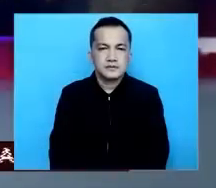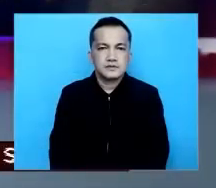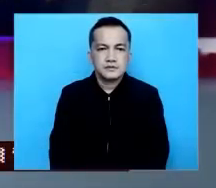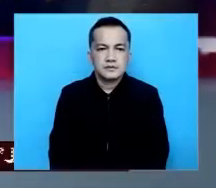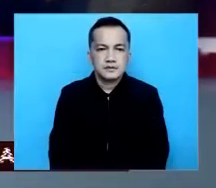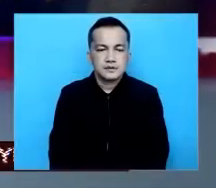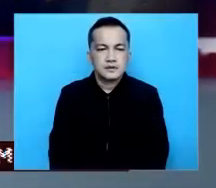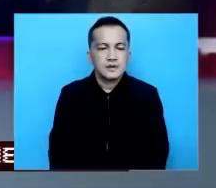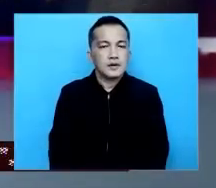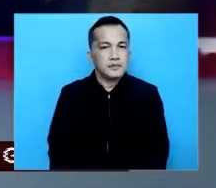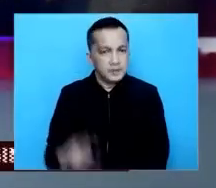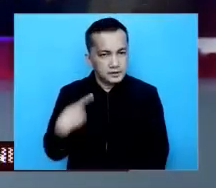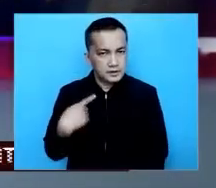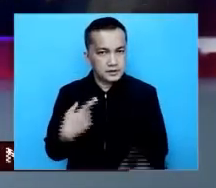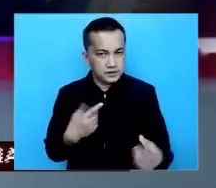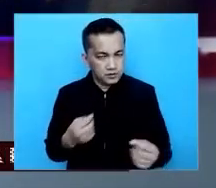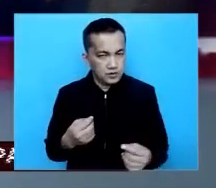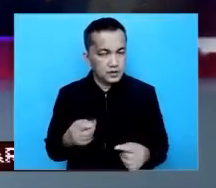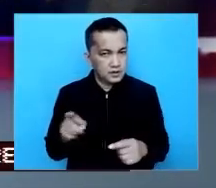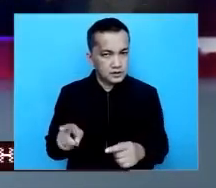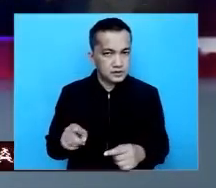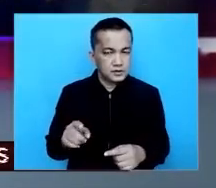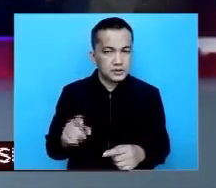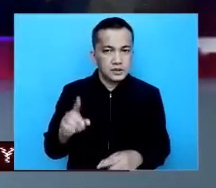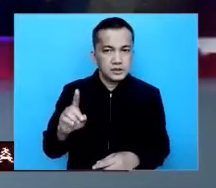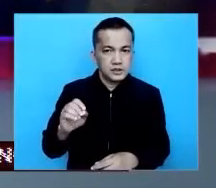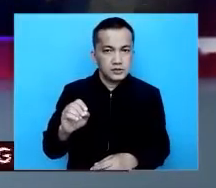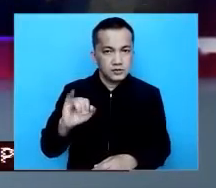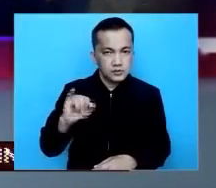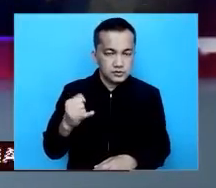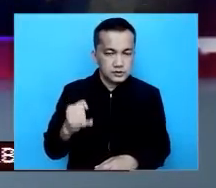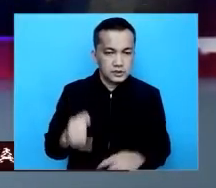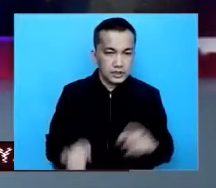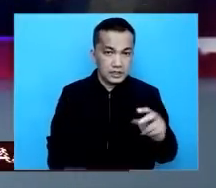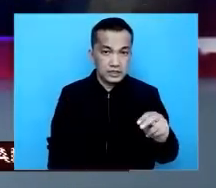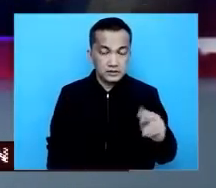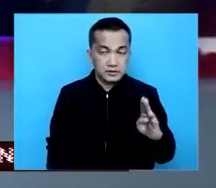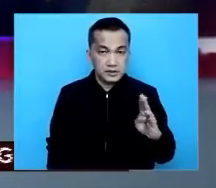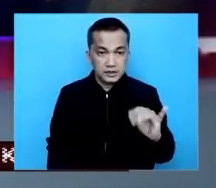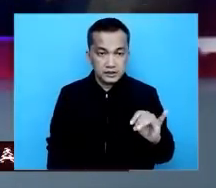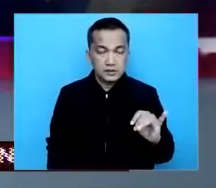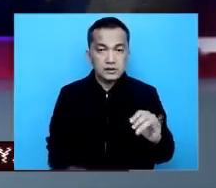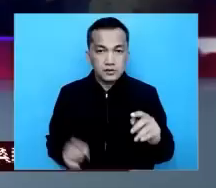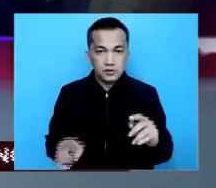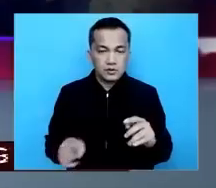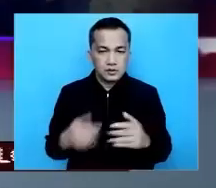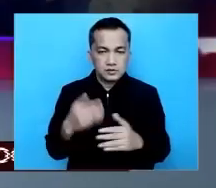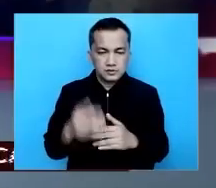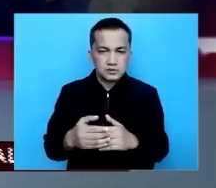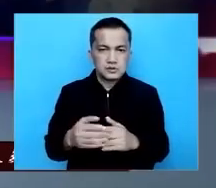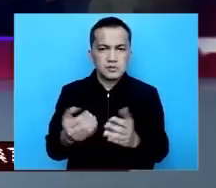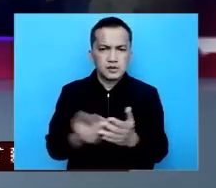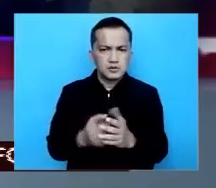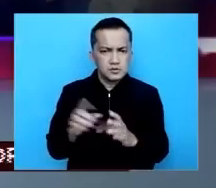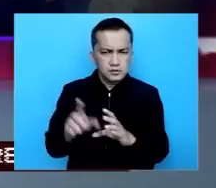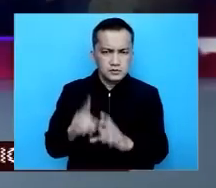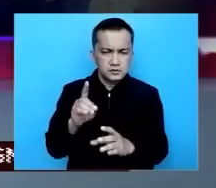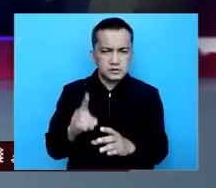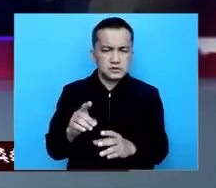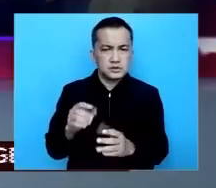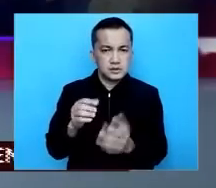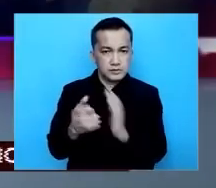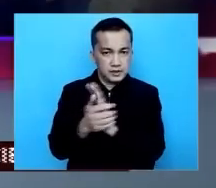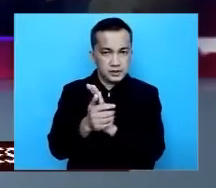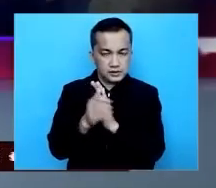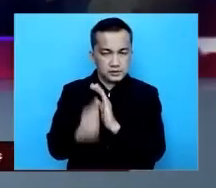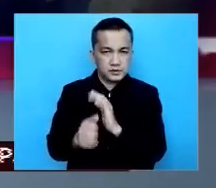May mga ginagawang hakbang na raw ang Department of Justice at ang National Bureau of Investigation kasunod ng mga bagong nadiskubre ng forensic pathologist